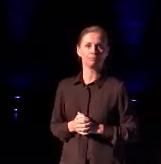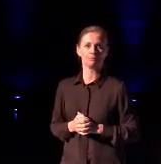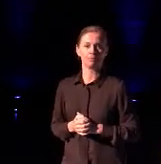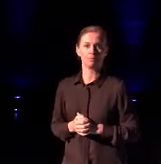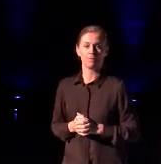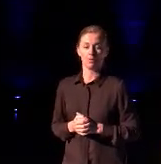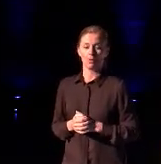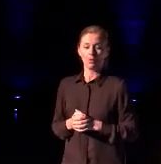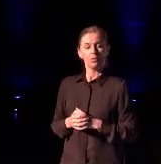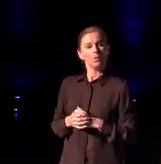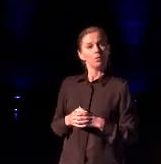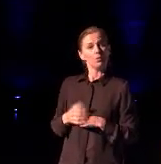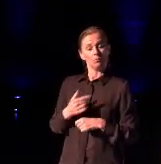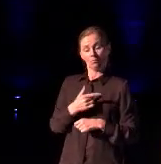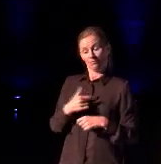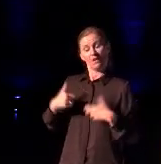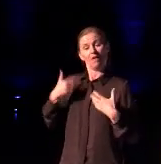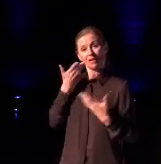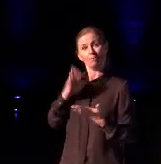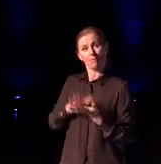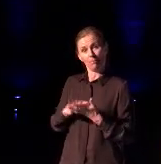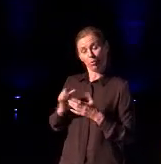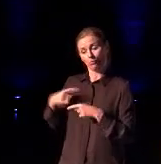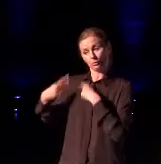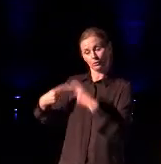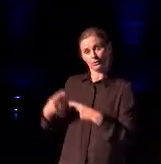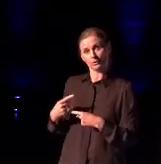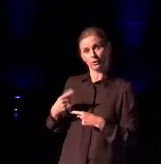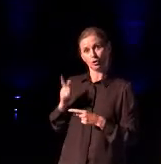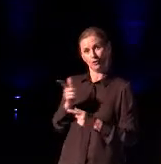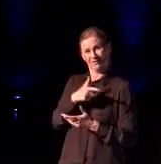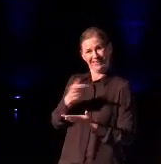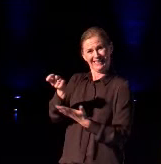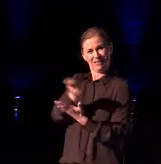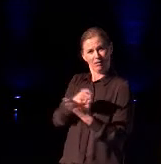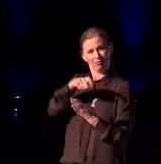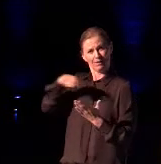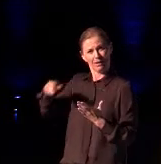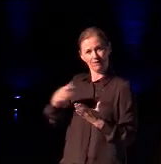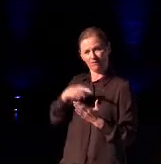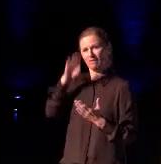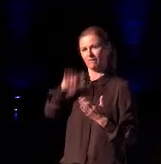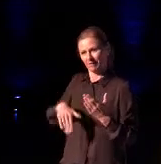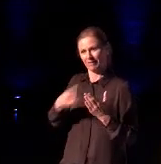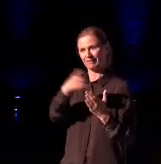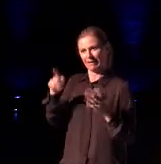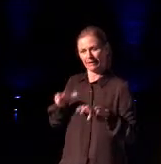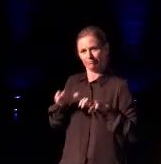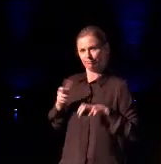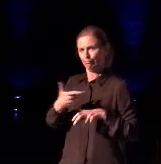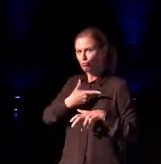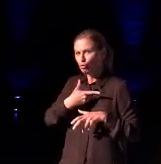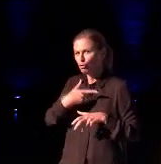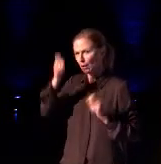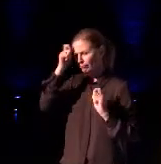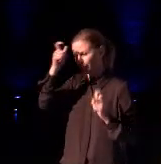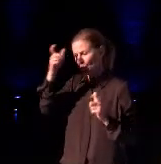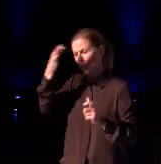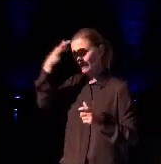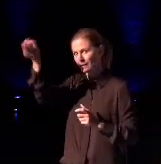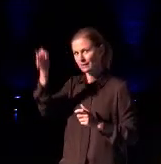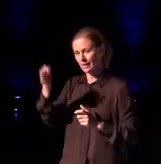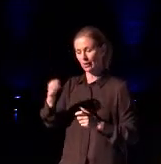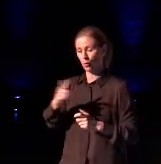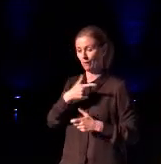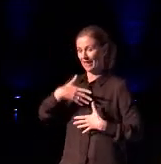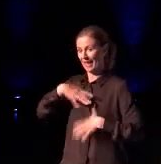Men vi har vært med på en del sånne prosesser fra vårt ståsted som designere. Vi veldig klar over at dere sitter på enormt mye kompetanse som vi